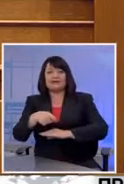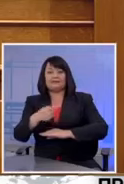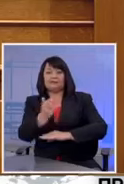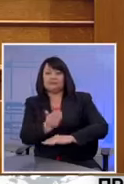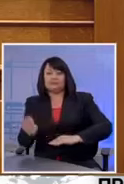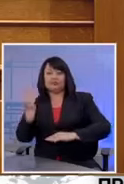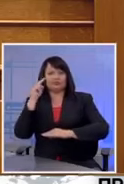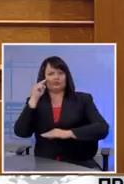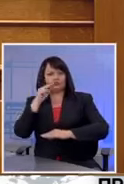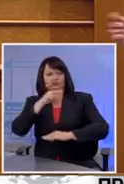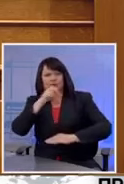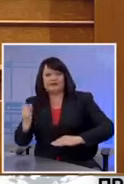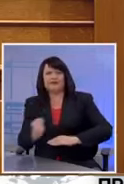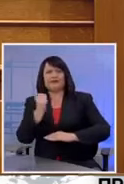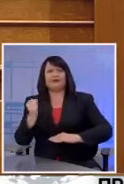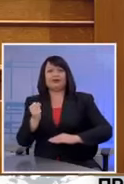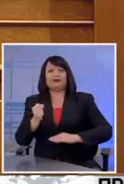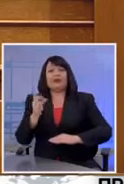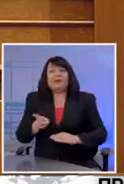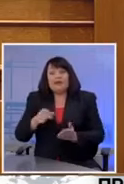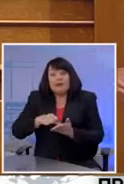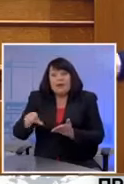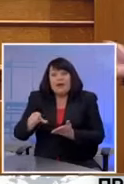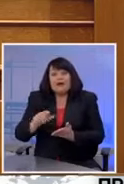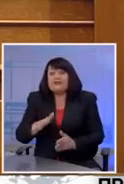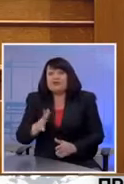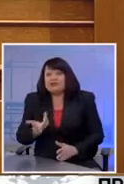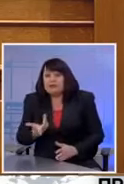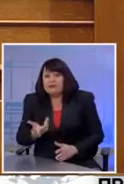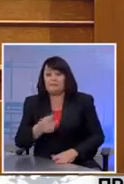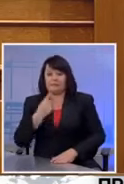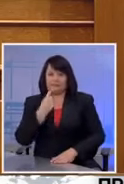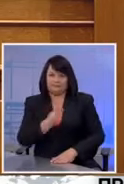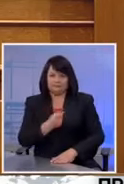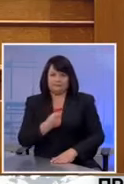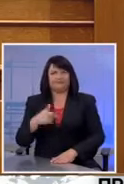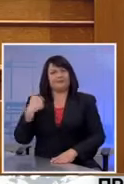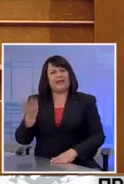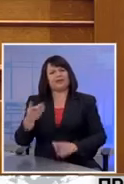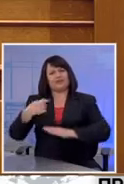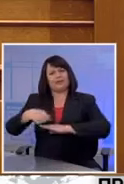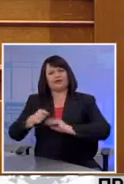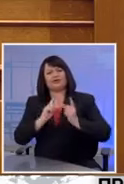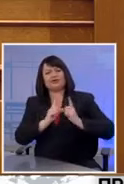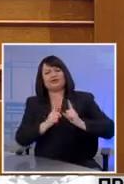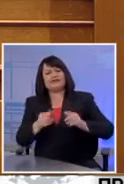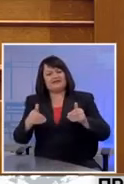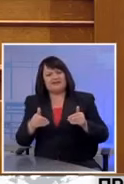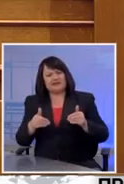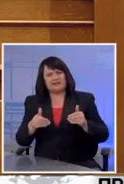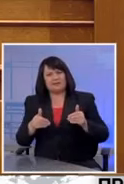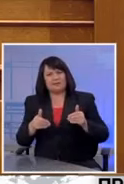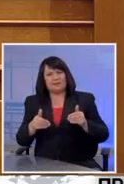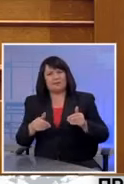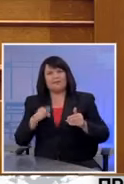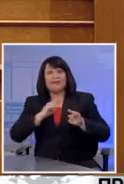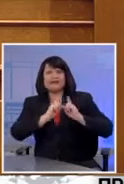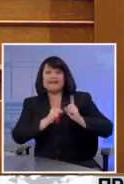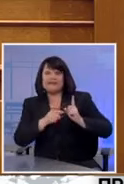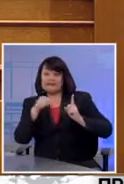μεγάλη αυστηρότητα και γιατί υπήρξε κίνδυνος παραγραφής. Και μιας και μιλάτε για τον εξοδικαστικό συμβασμό, εμείς αυτόν τον